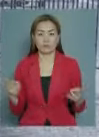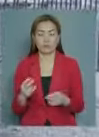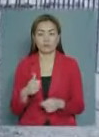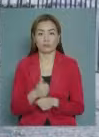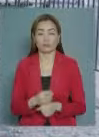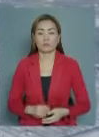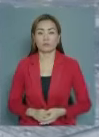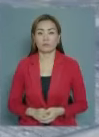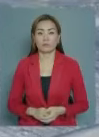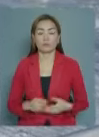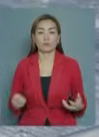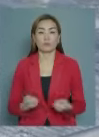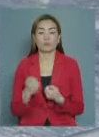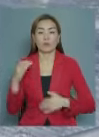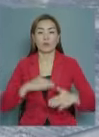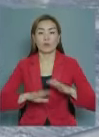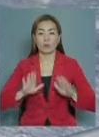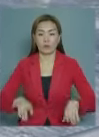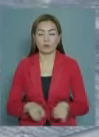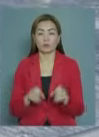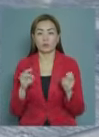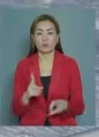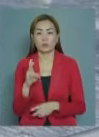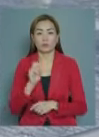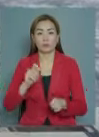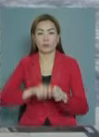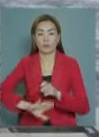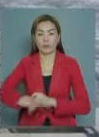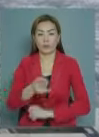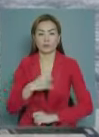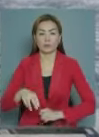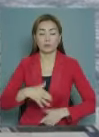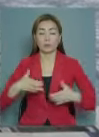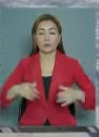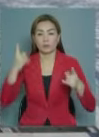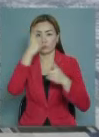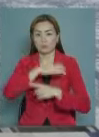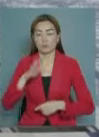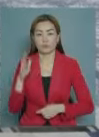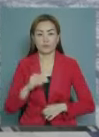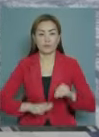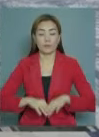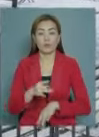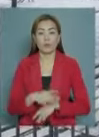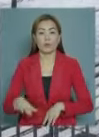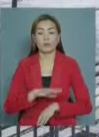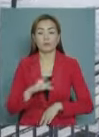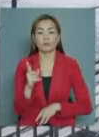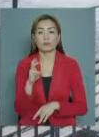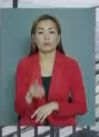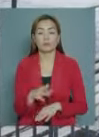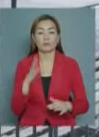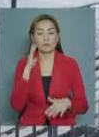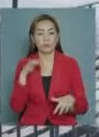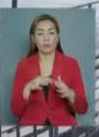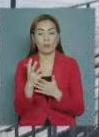жоқ. Құтқарушылар шомылатын орындарға арнайы барып тексереді. Мұздың қалыңдығы да ескеріледі. Мамандар өңірде белгіленген